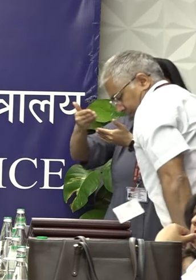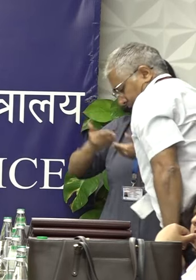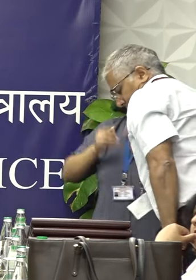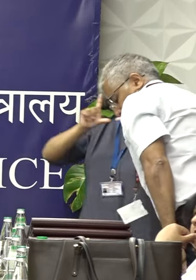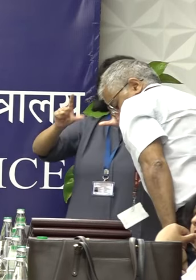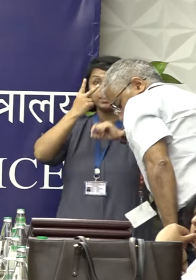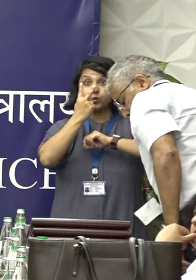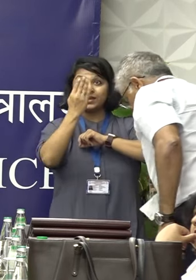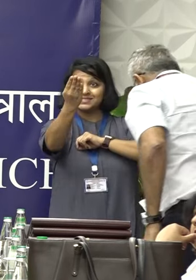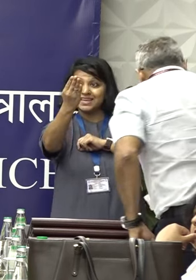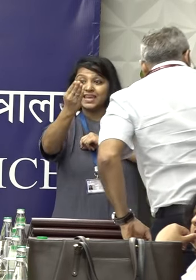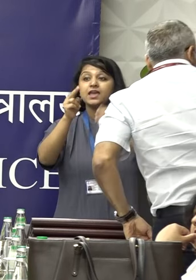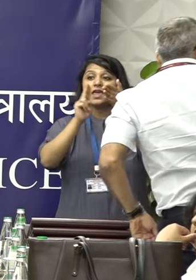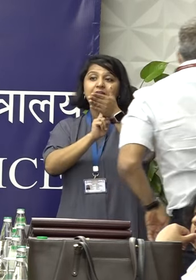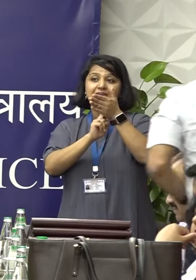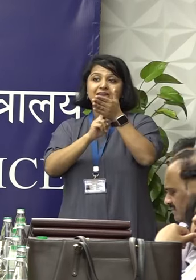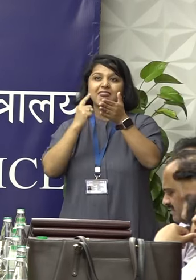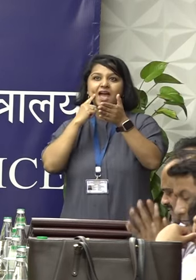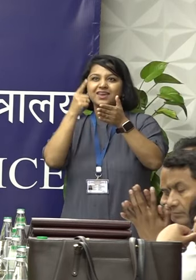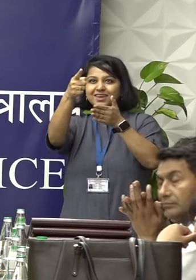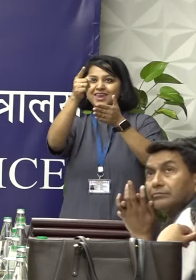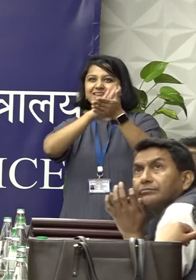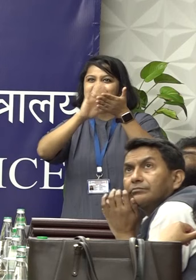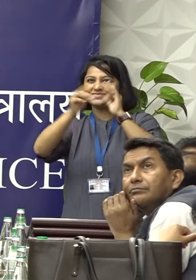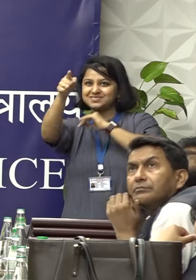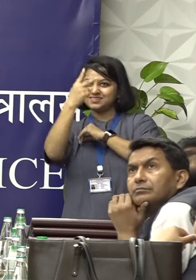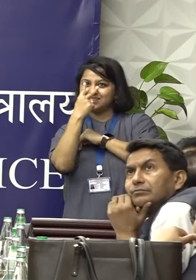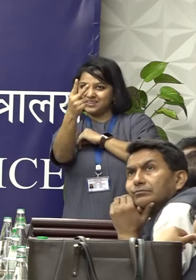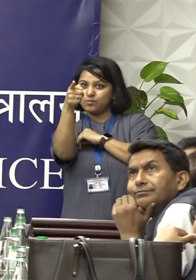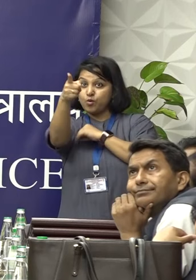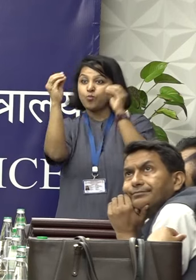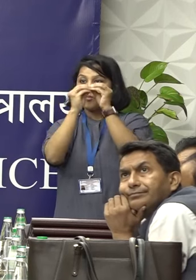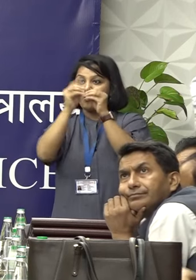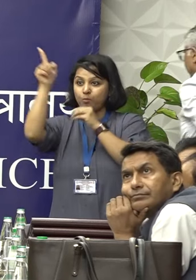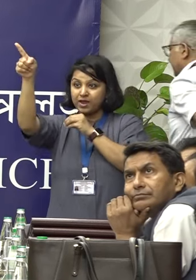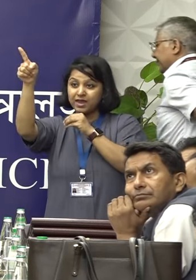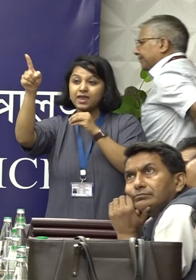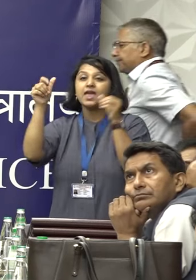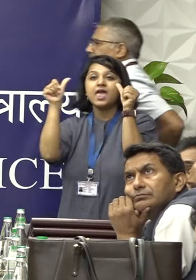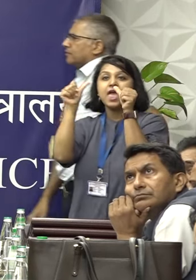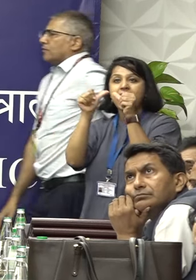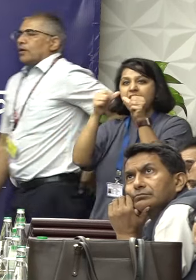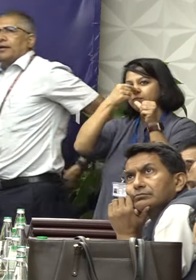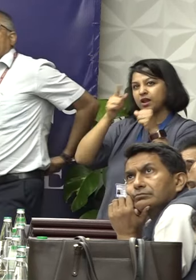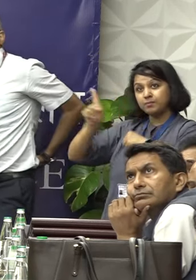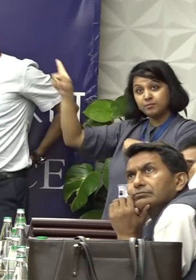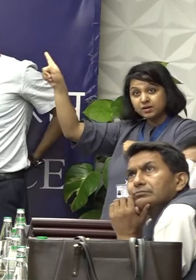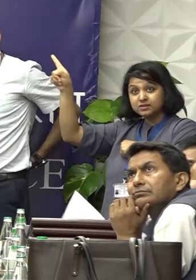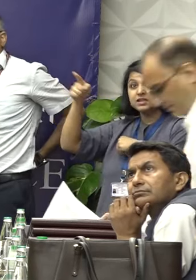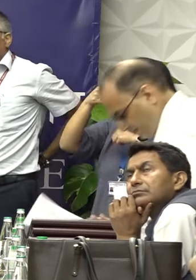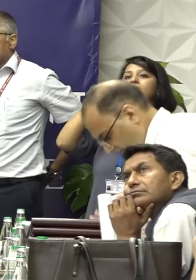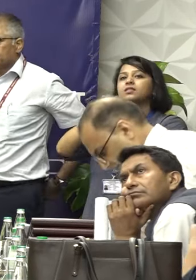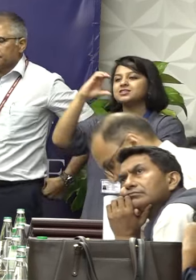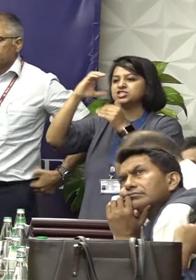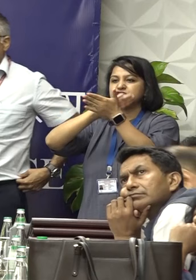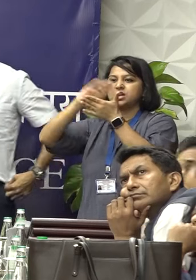पर देख पा रहे हैं अली यावर जंग राष्ट्रीय वाक एवं श्रवण दिव्यांगजन संस्थान मुंबई और अहमदाबाद और छतरपुर में इसके सीआरसी के